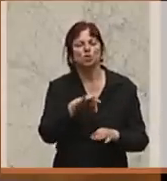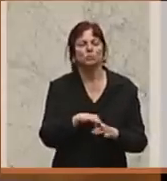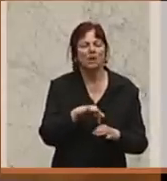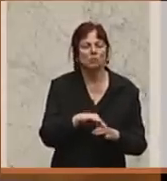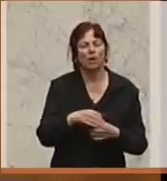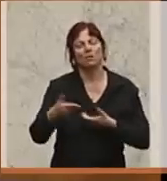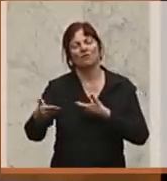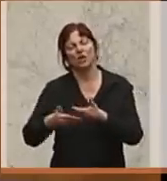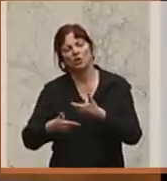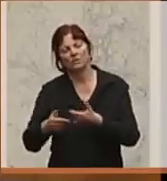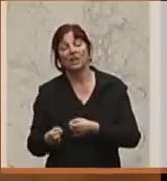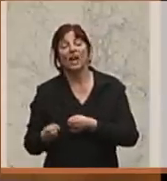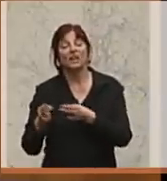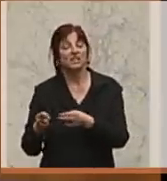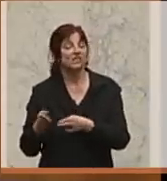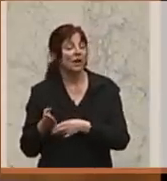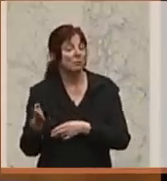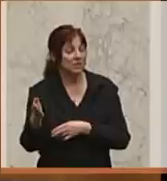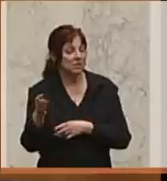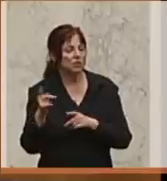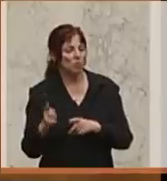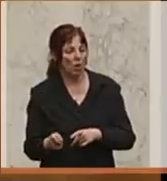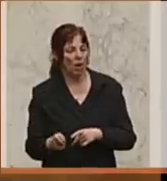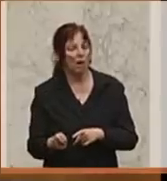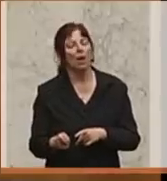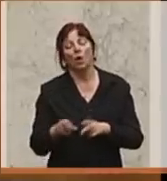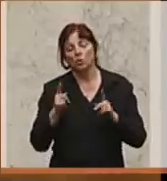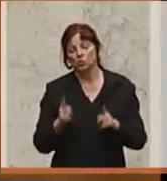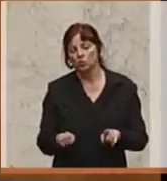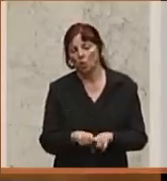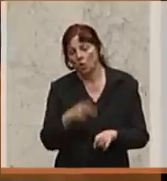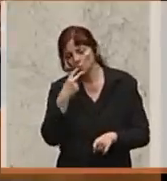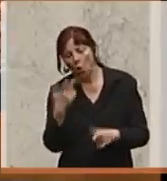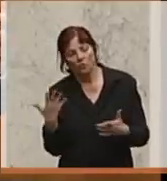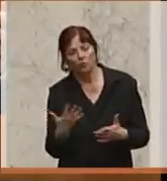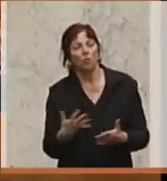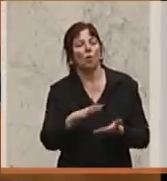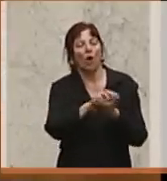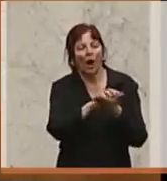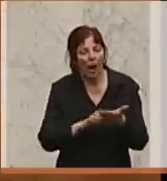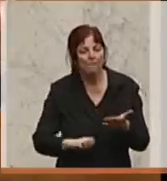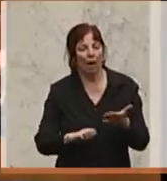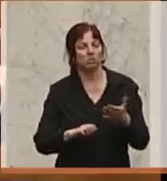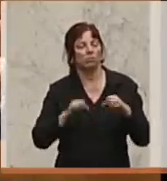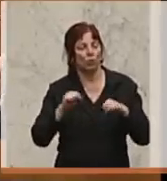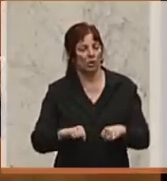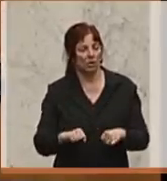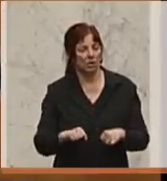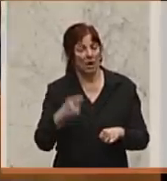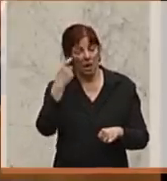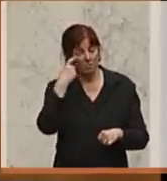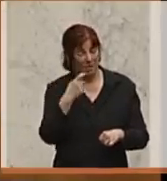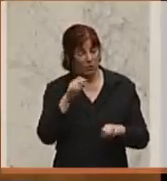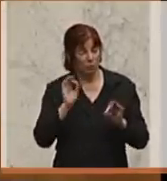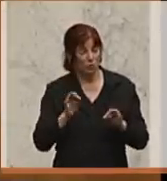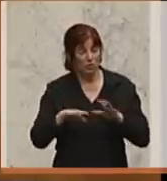Daher natürlich auch schauen, dass es dort, wo Rabattmöglichkeiten bestehen, wobei der übliche Vorgang ist ja nicht, dass man ein bestimmtes Volumen vereinbart, sondern